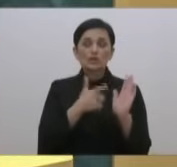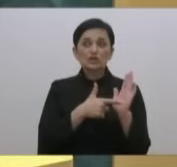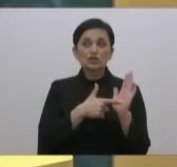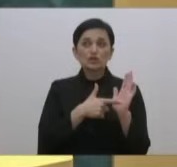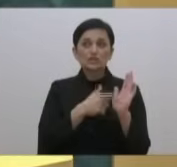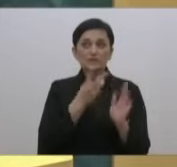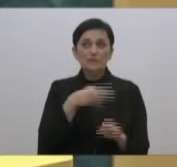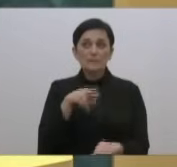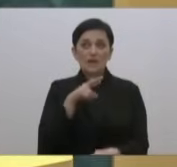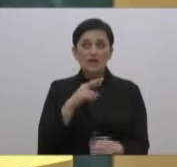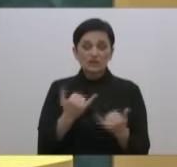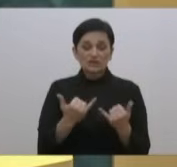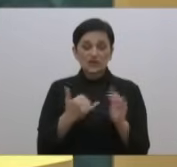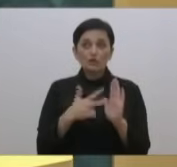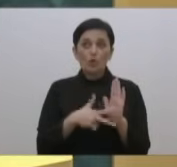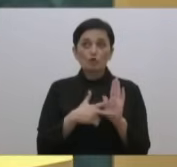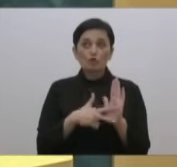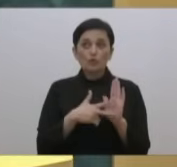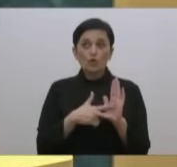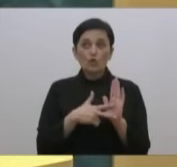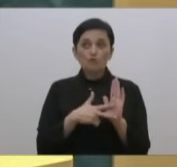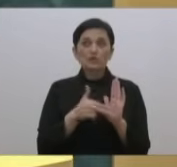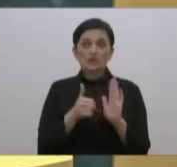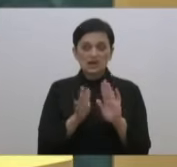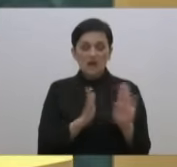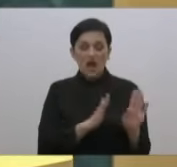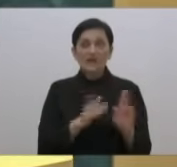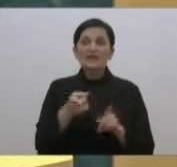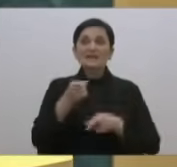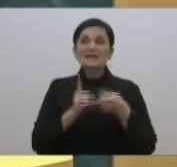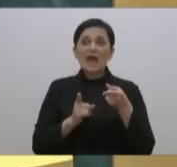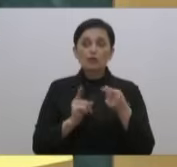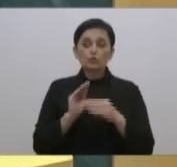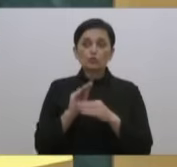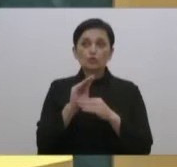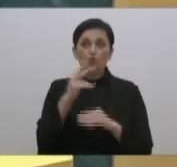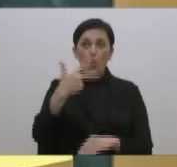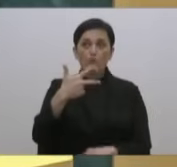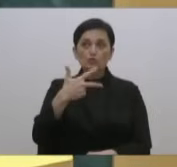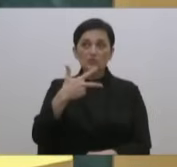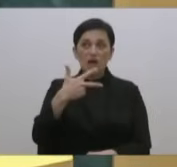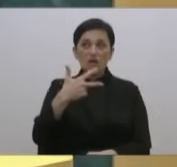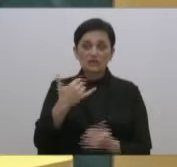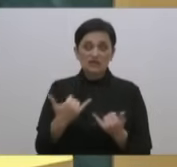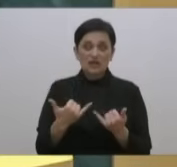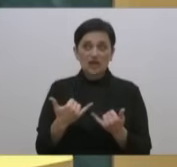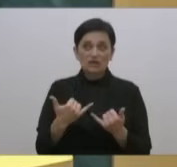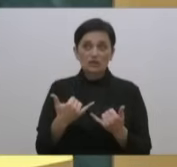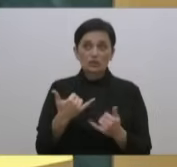27 მილიარდი და დღეს 80. კარგი, რეალური ზრდა 30 და